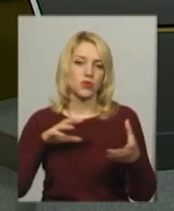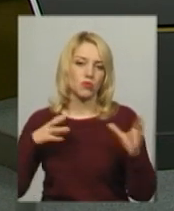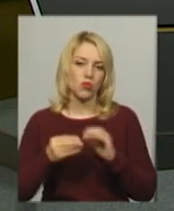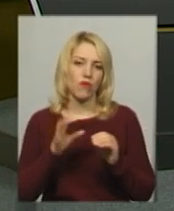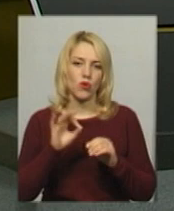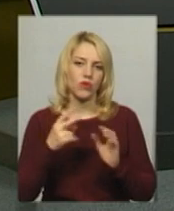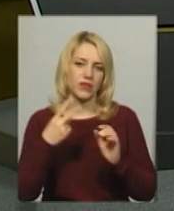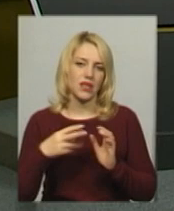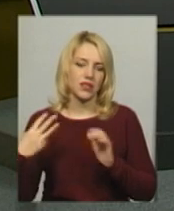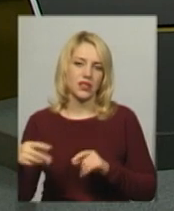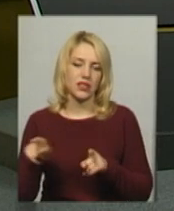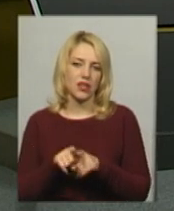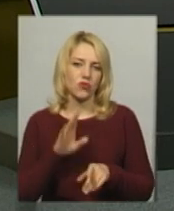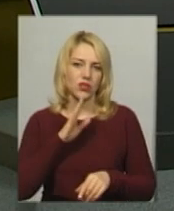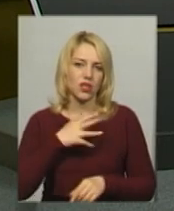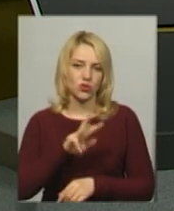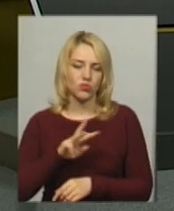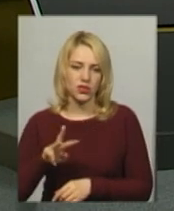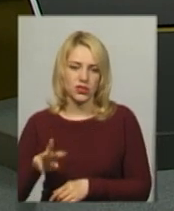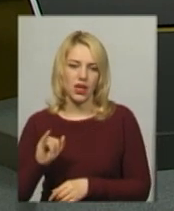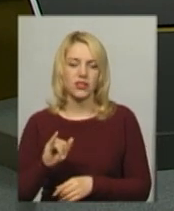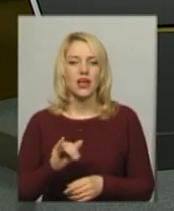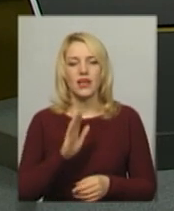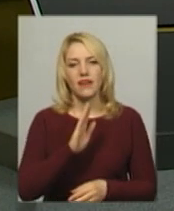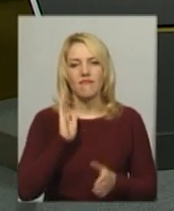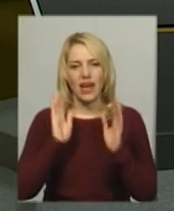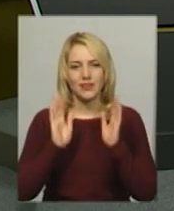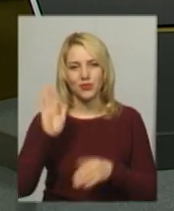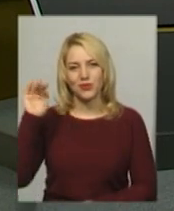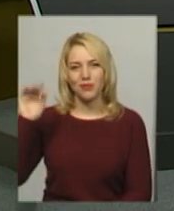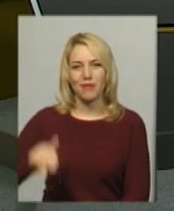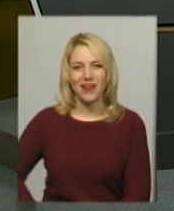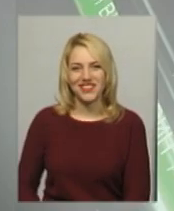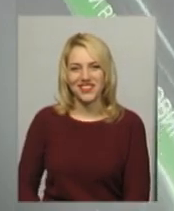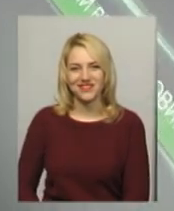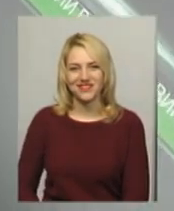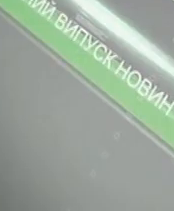випуску о 20:30, а також на нашому сайті та сторінці у Фейсбук. На все добре!